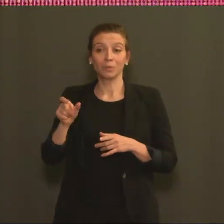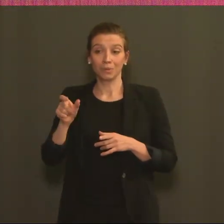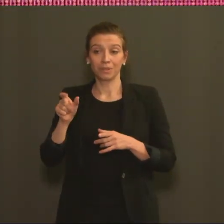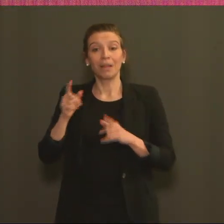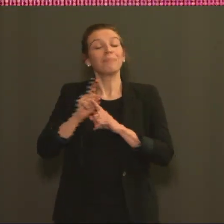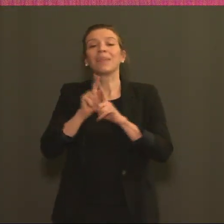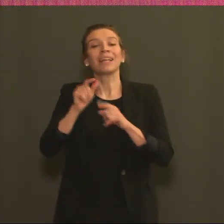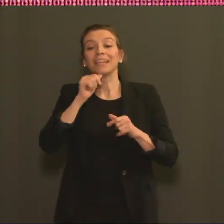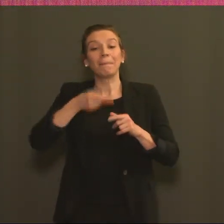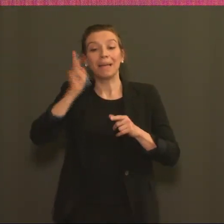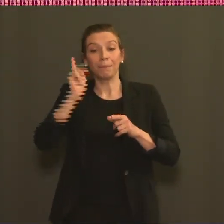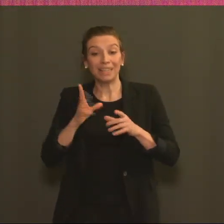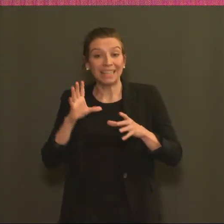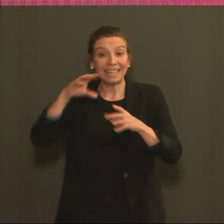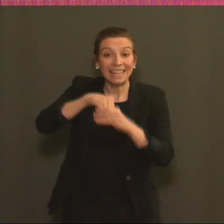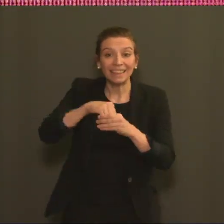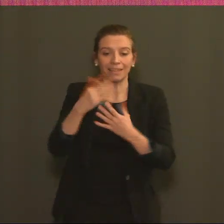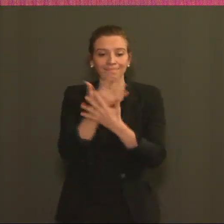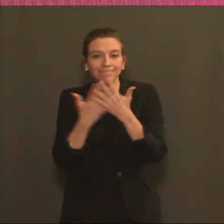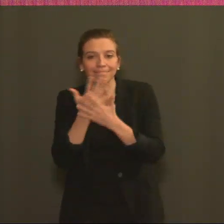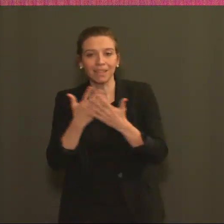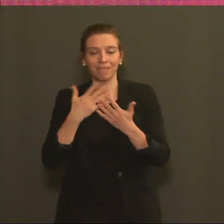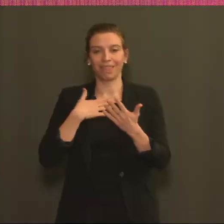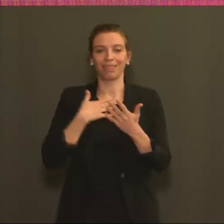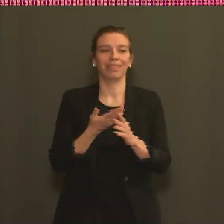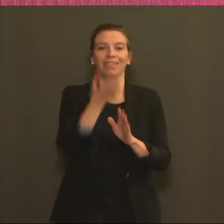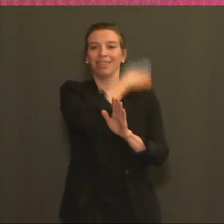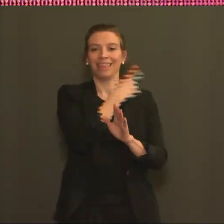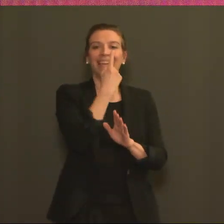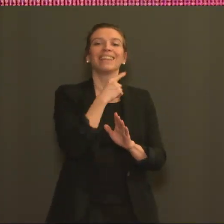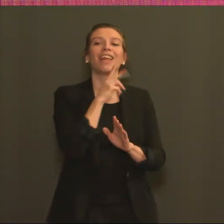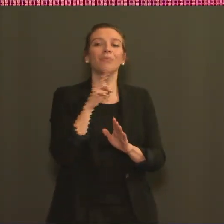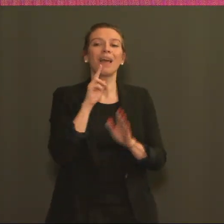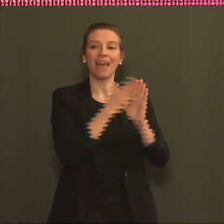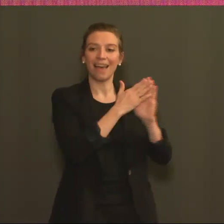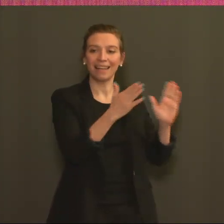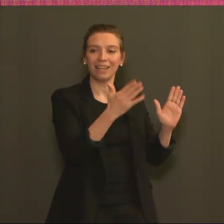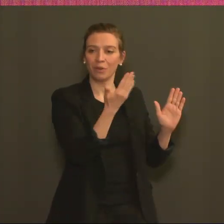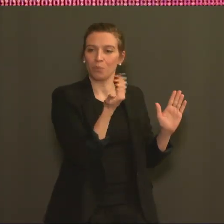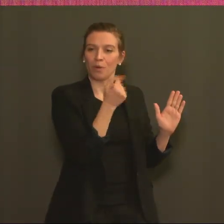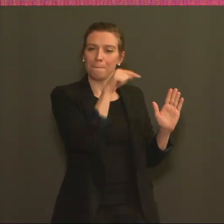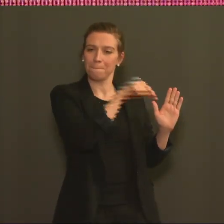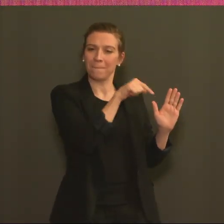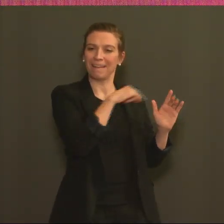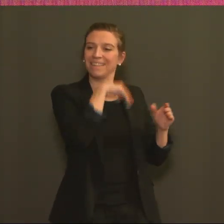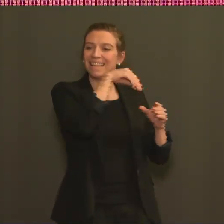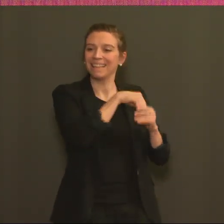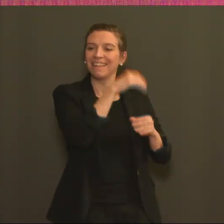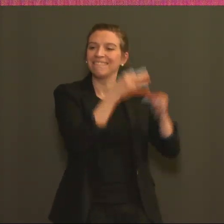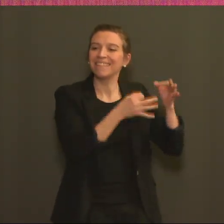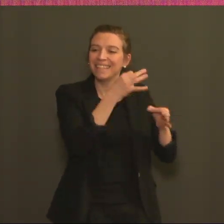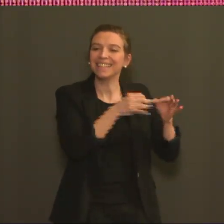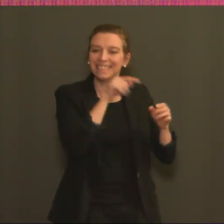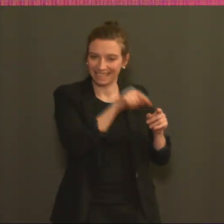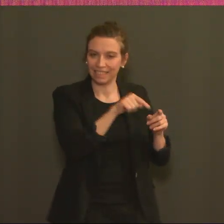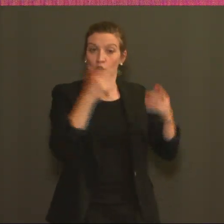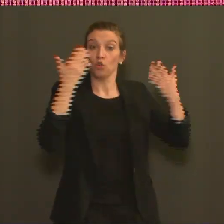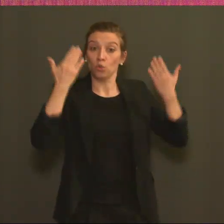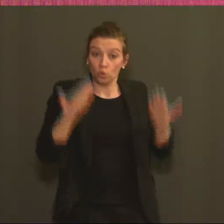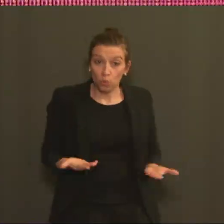werkweek vergelijken we zien vanaf vandaag ook een lichte daling in de week gemiddelde een trend